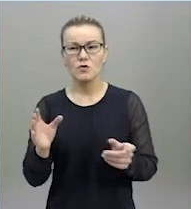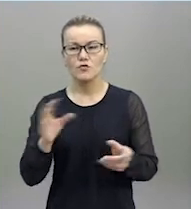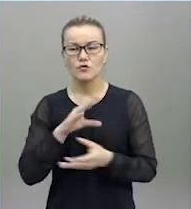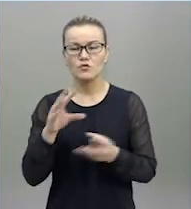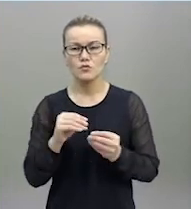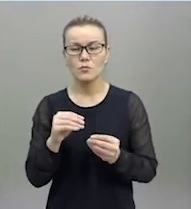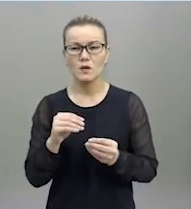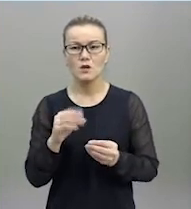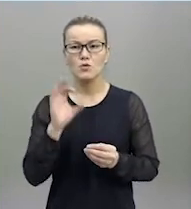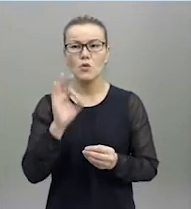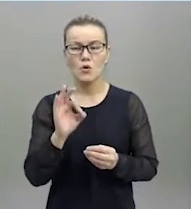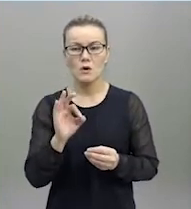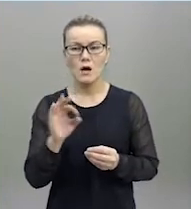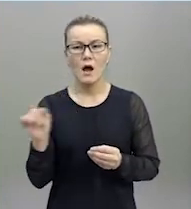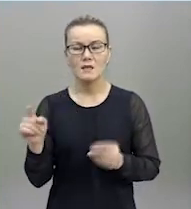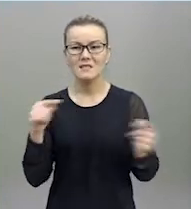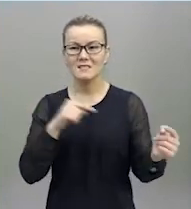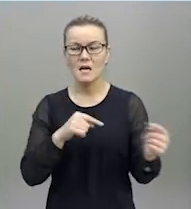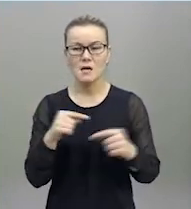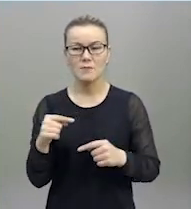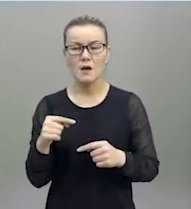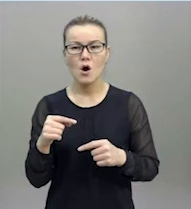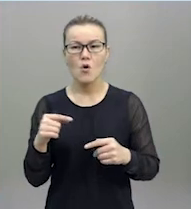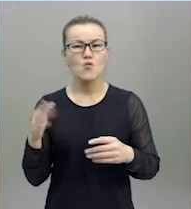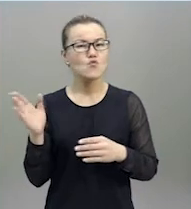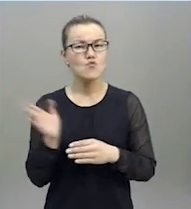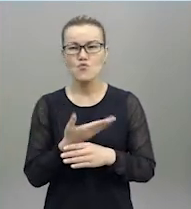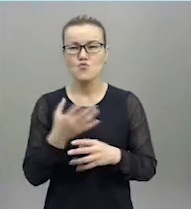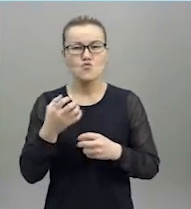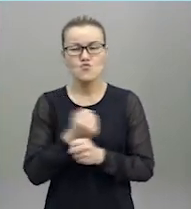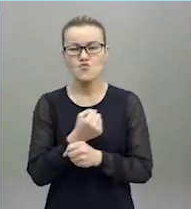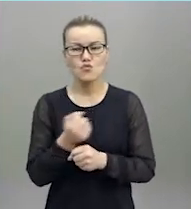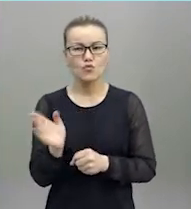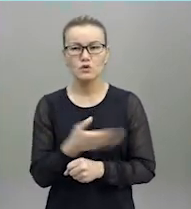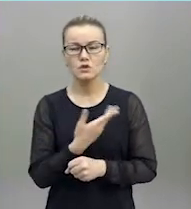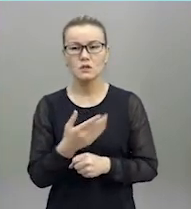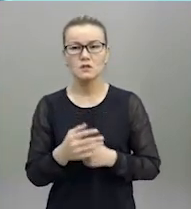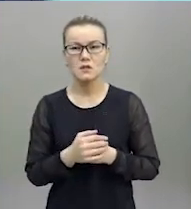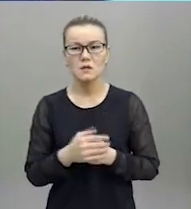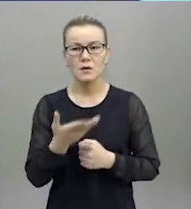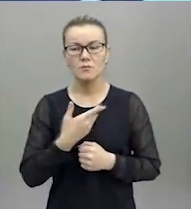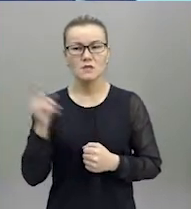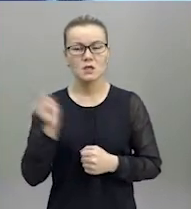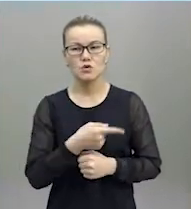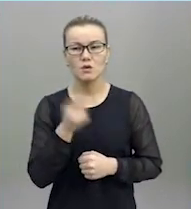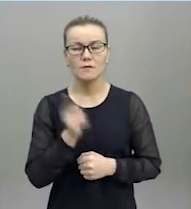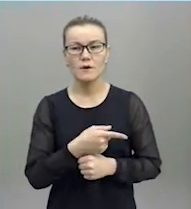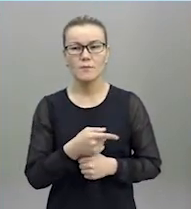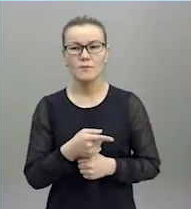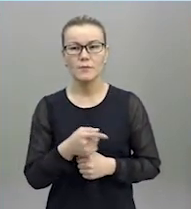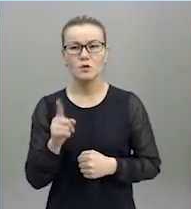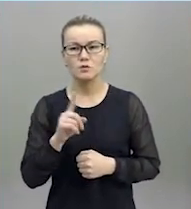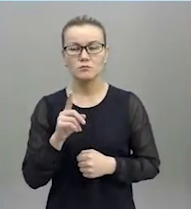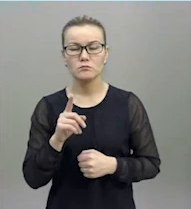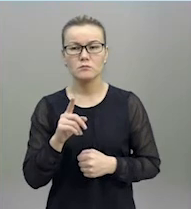можно сказать по-другому они взаимно уничтожаются ну и самая любимая димы их зачеркиваем потому